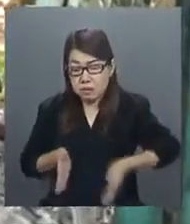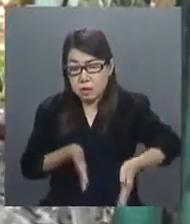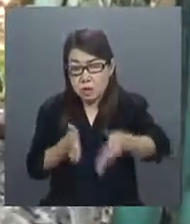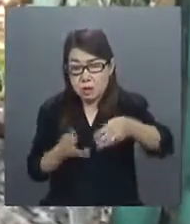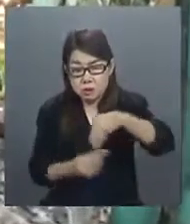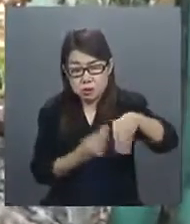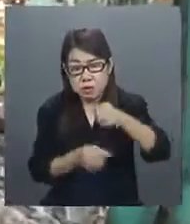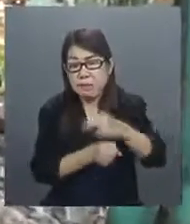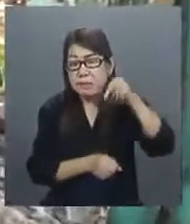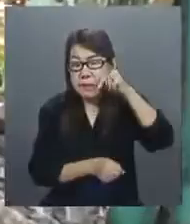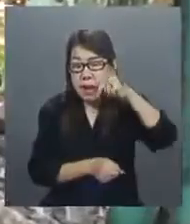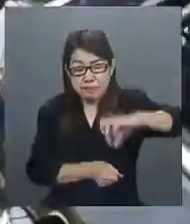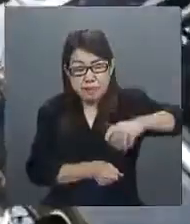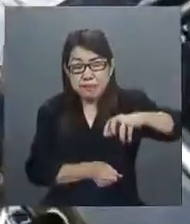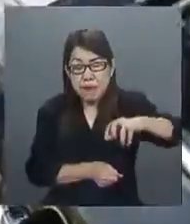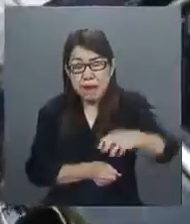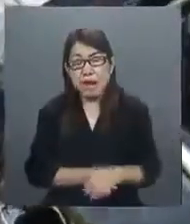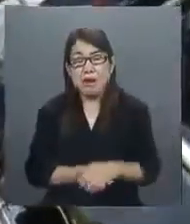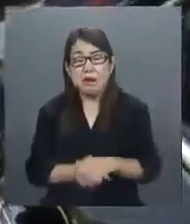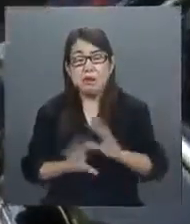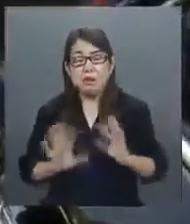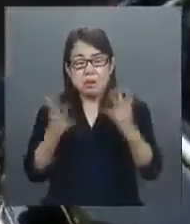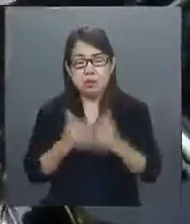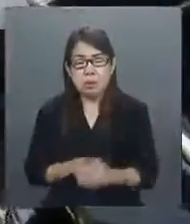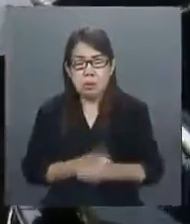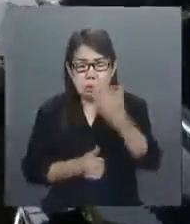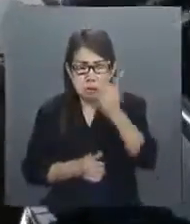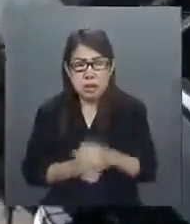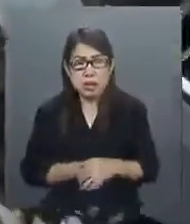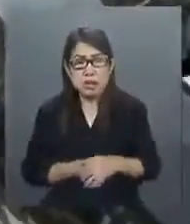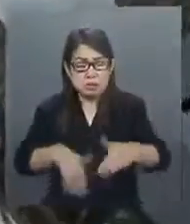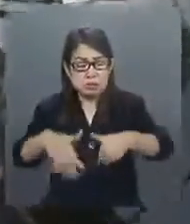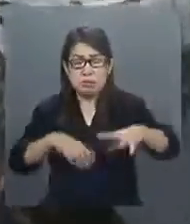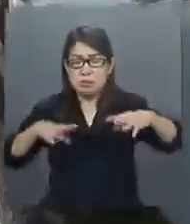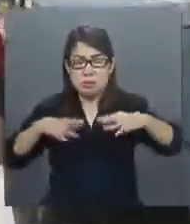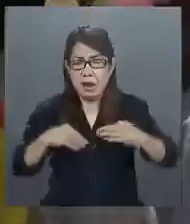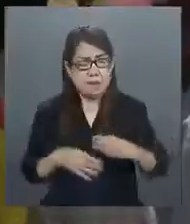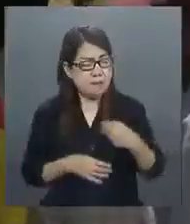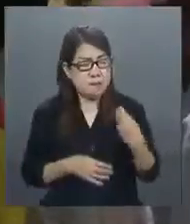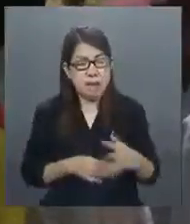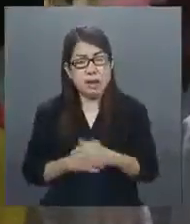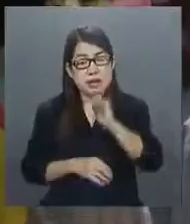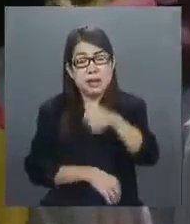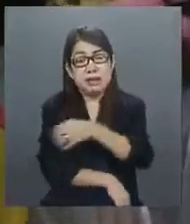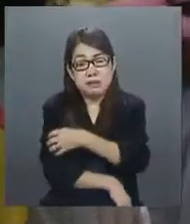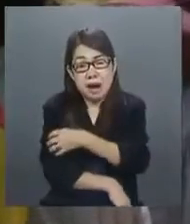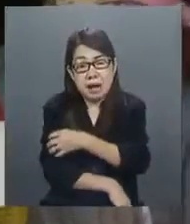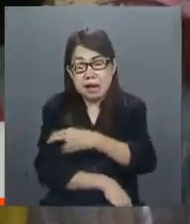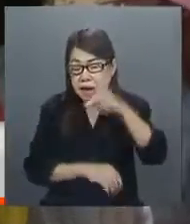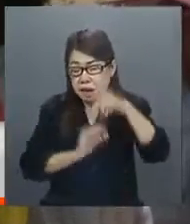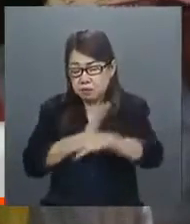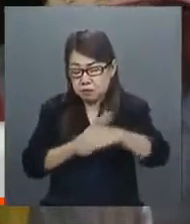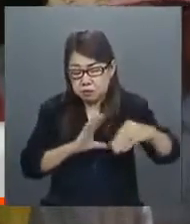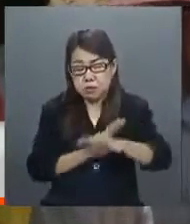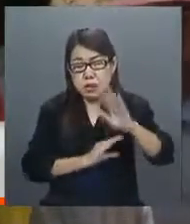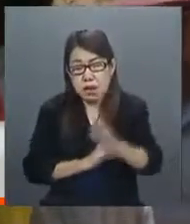แคลนเนื่องจากชาวบ้านออกมาต่อต้านไม่ยอมให้ทางเทศบาลสูบน้ำเพราะส่งผลให้บ่อน้ำใช้ของชาวบ้านไม่มีน้ำอีก